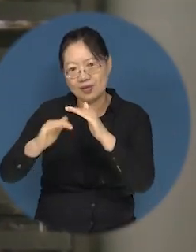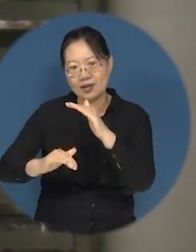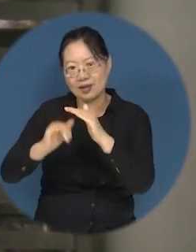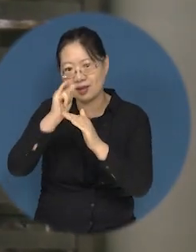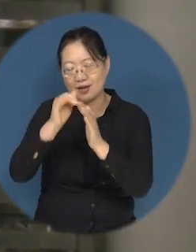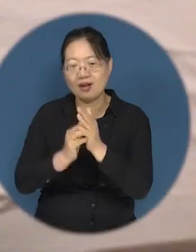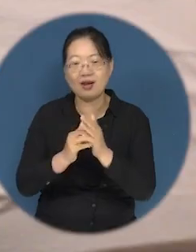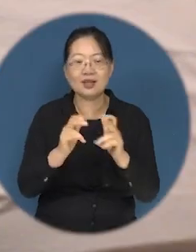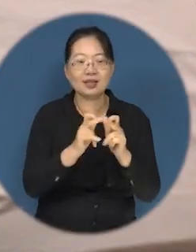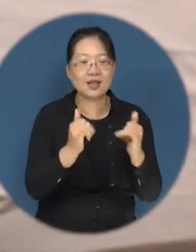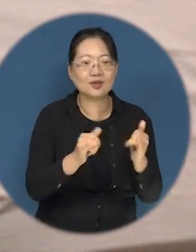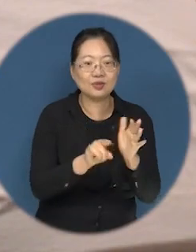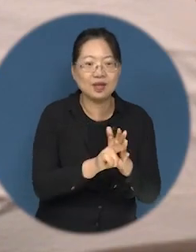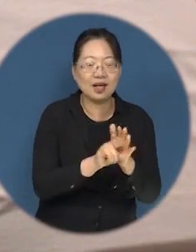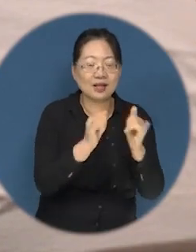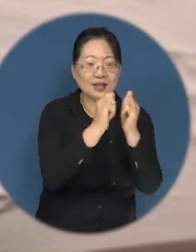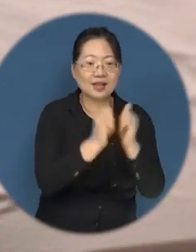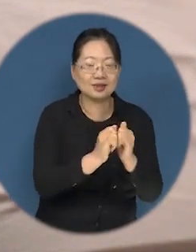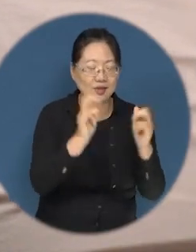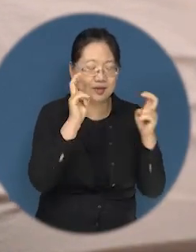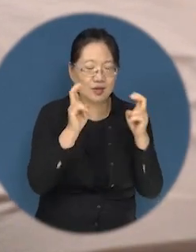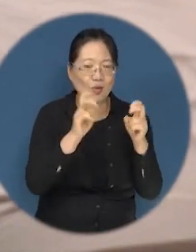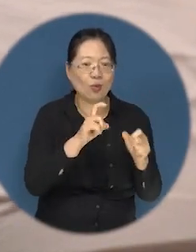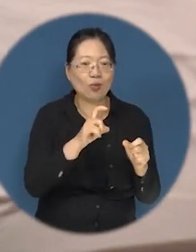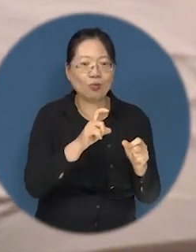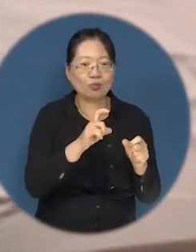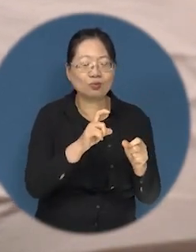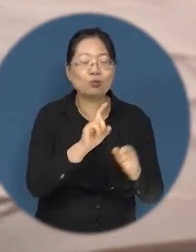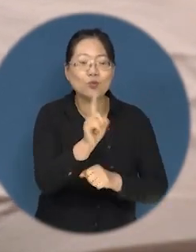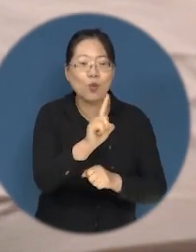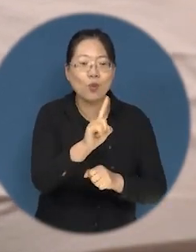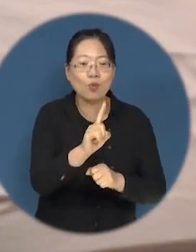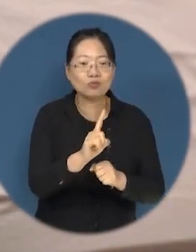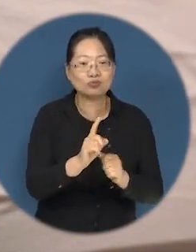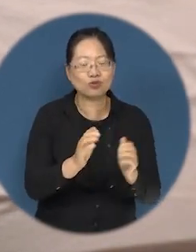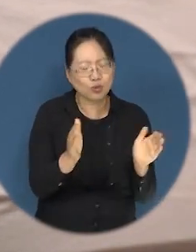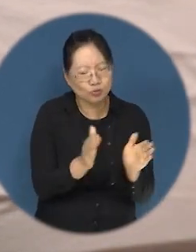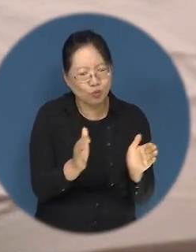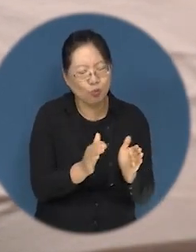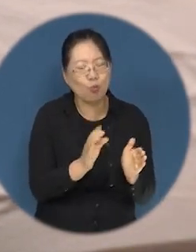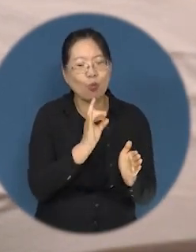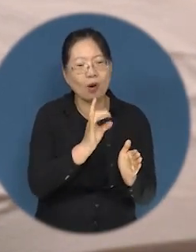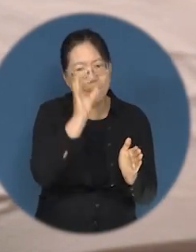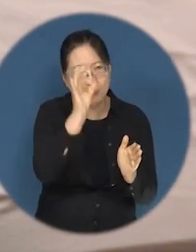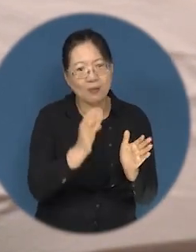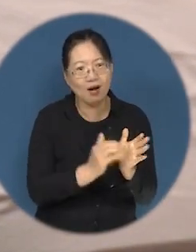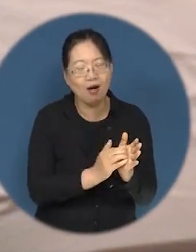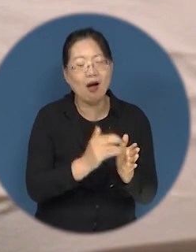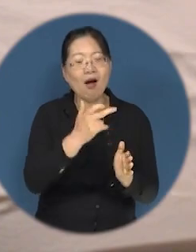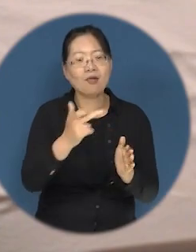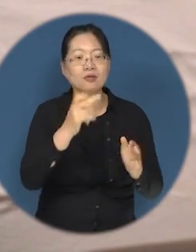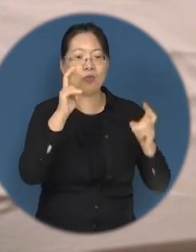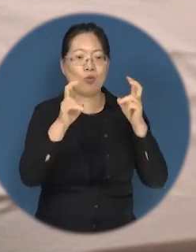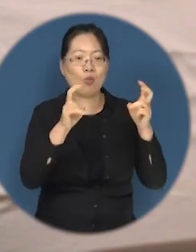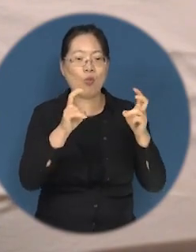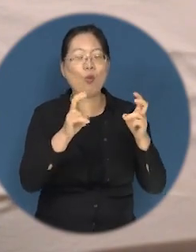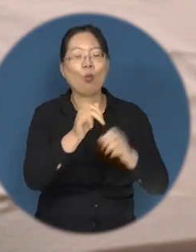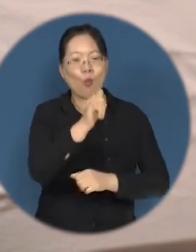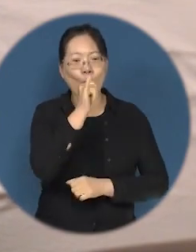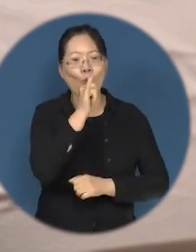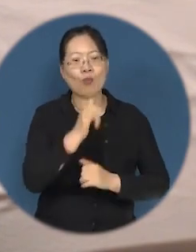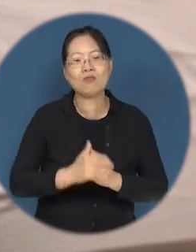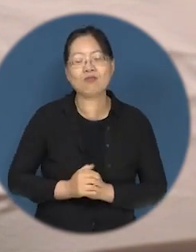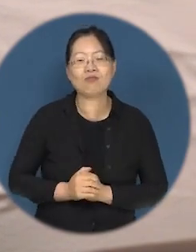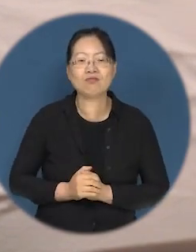그 장애인을 위한 사회적 기업, 특히 사회적 기업 그러면 저는 규모가 다 작은 것만 봐 가지고 예. 이렇게 큰 회사가 있군요.